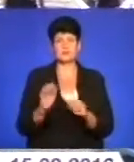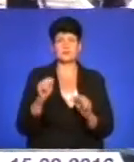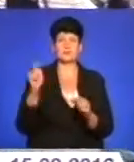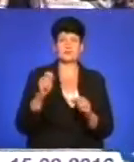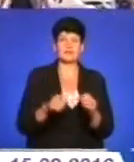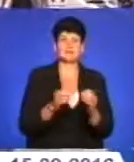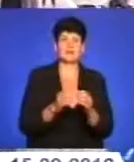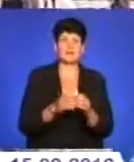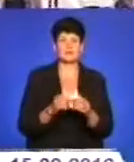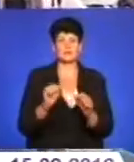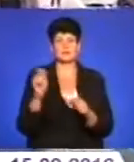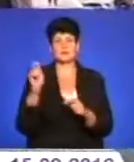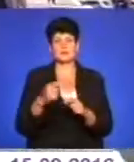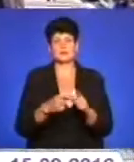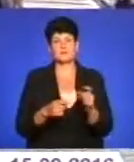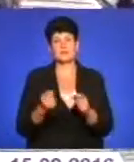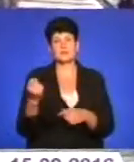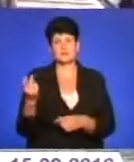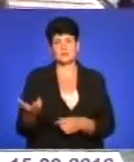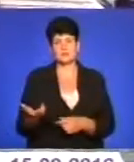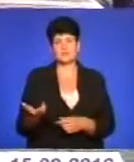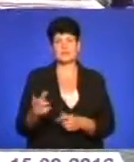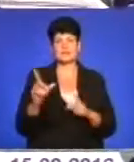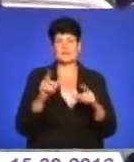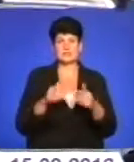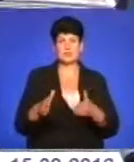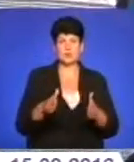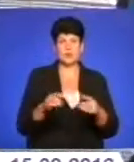може, 10:30. Їде дорогою, ламається,